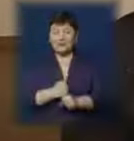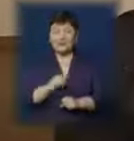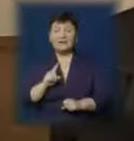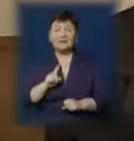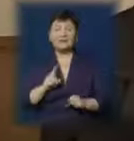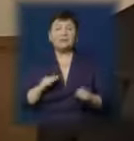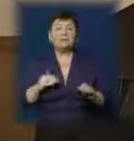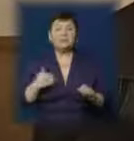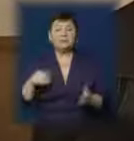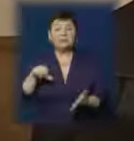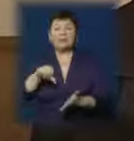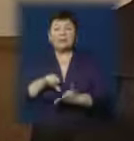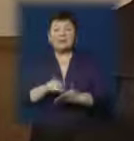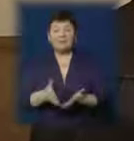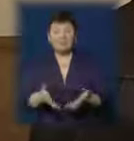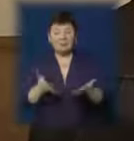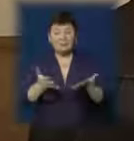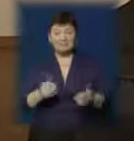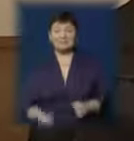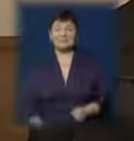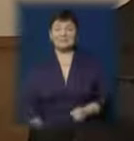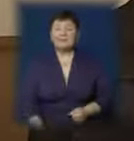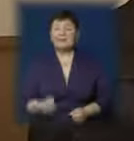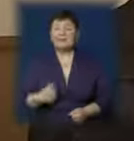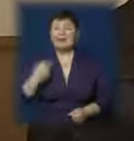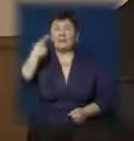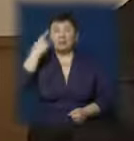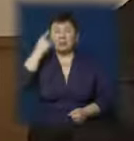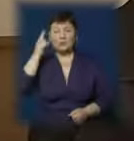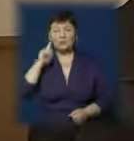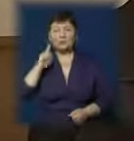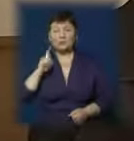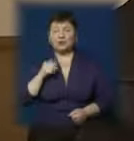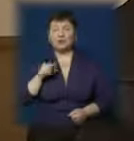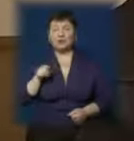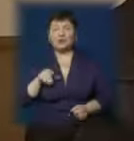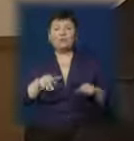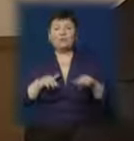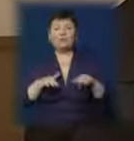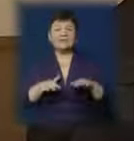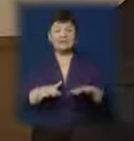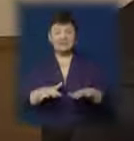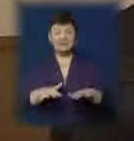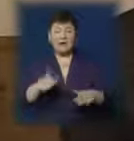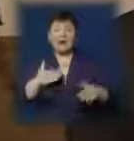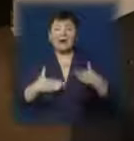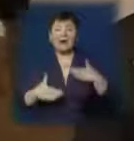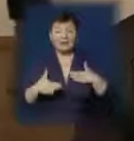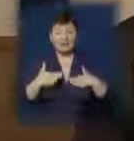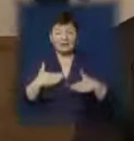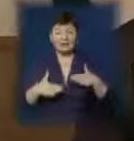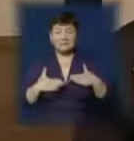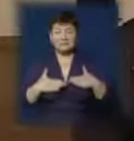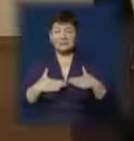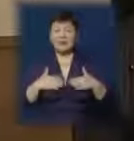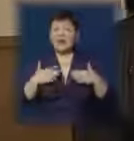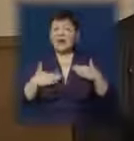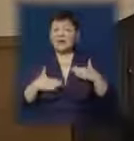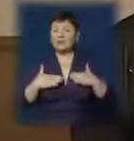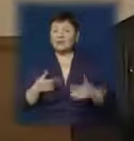тут представлені, я думаю, що вони виконують ту функцію радості,